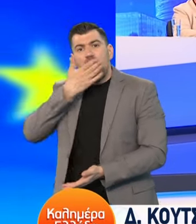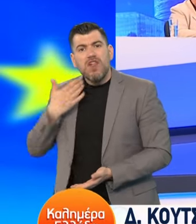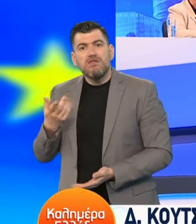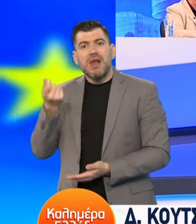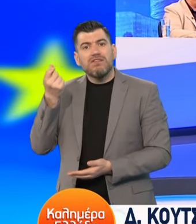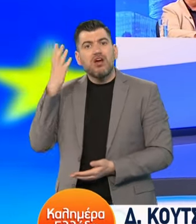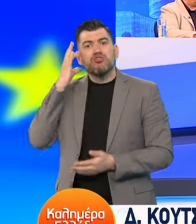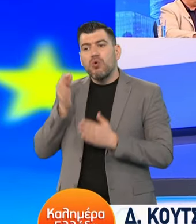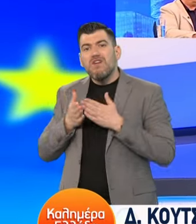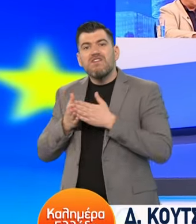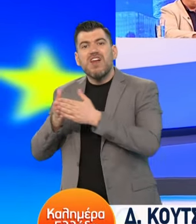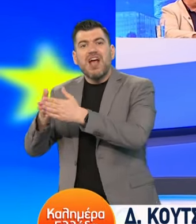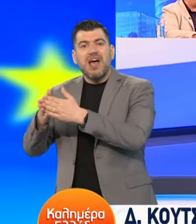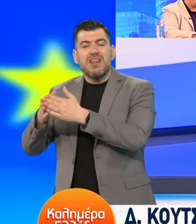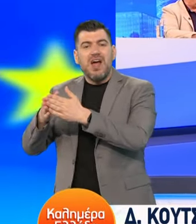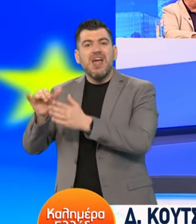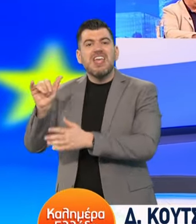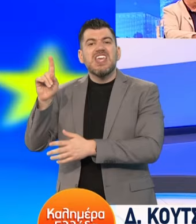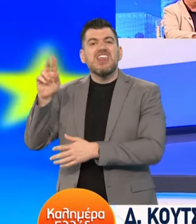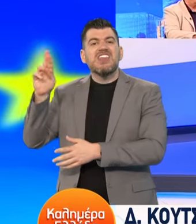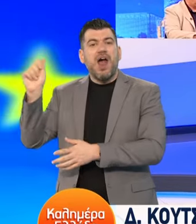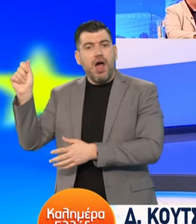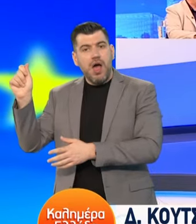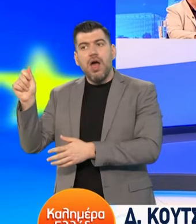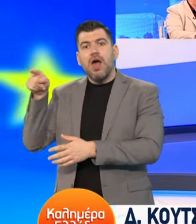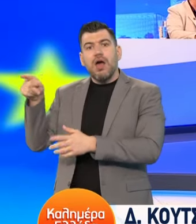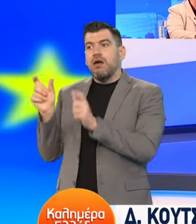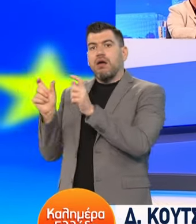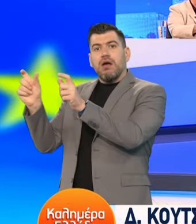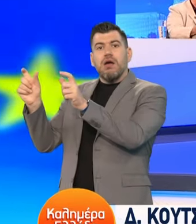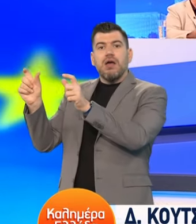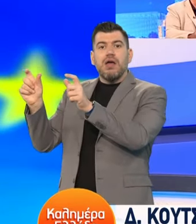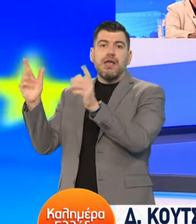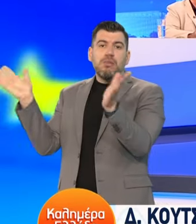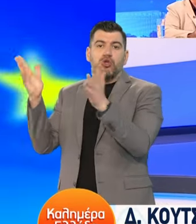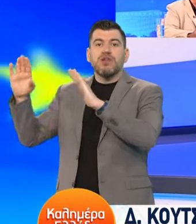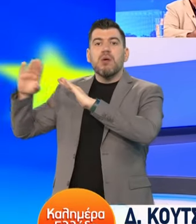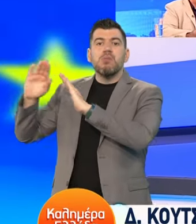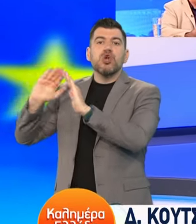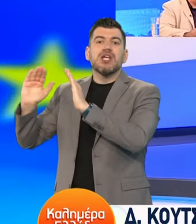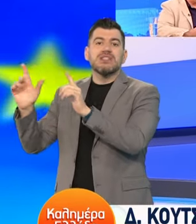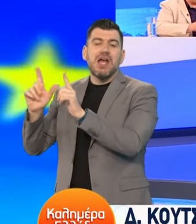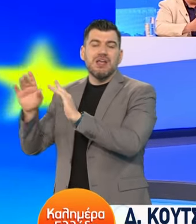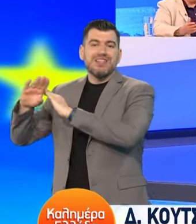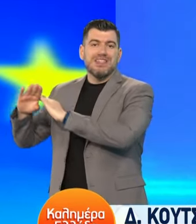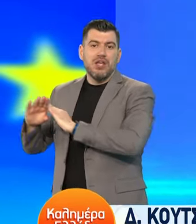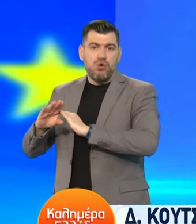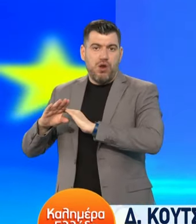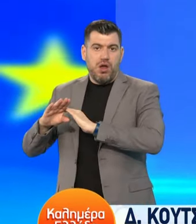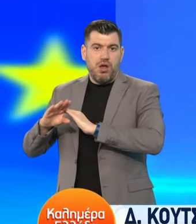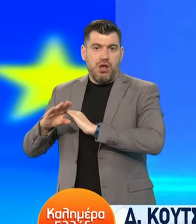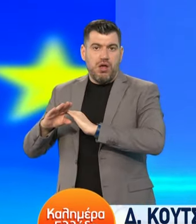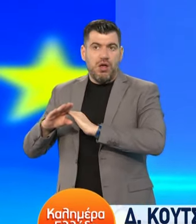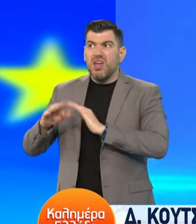δεν έχει καμιά σχέση με την άμυνα της χώρας, με την προστασία των συνόρων μας, για παράδειγμα, όπως μας λένε. Χιλιάδες